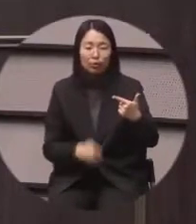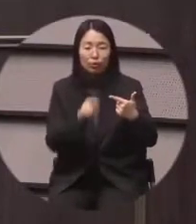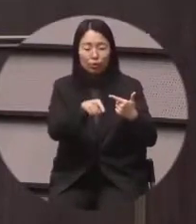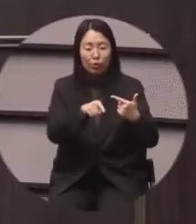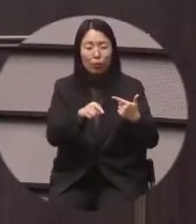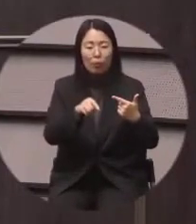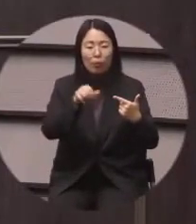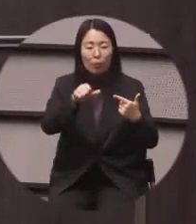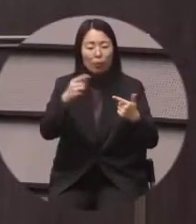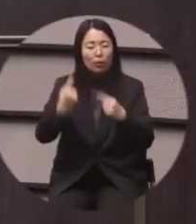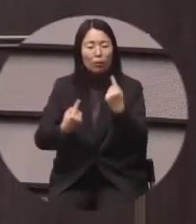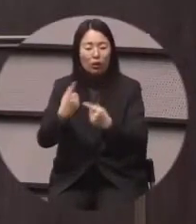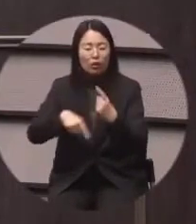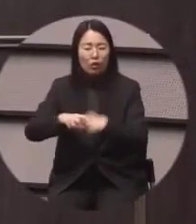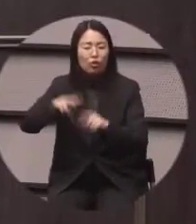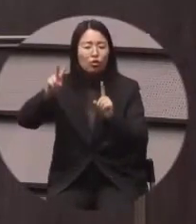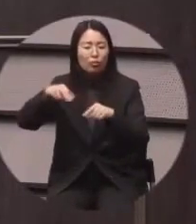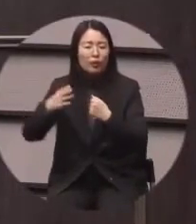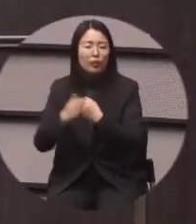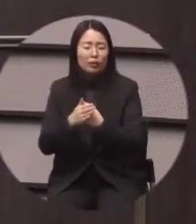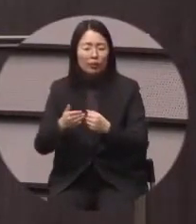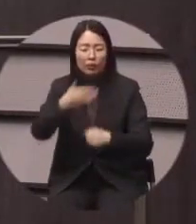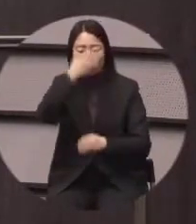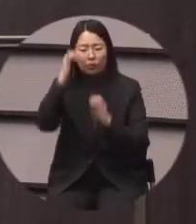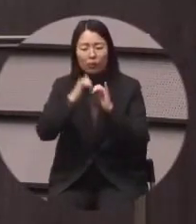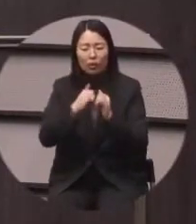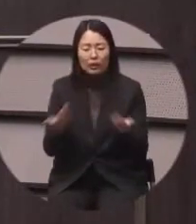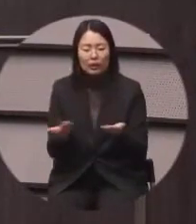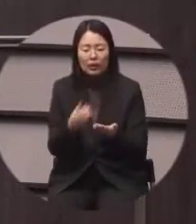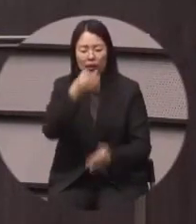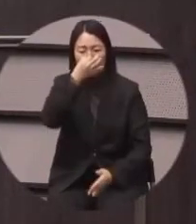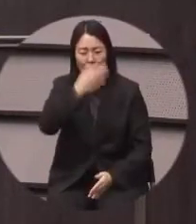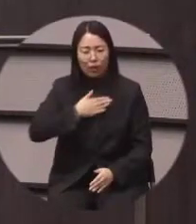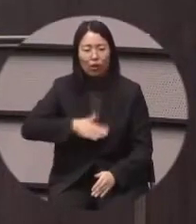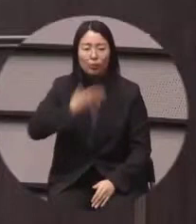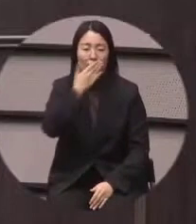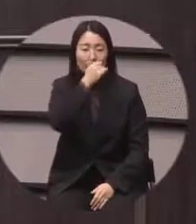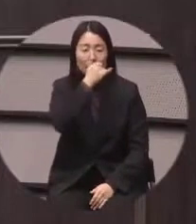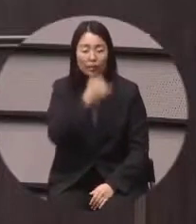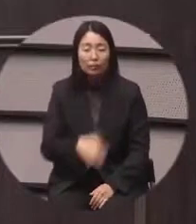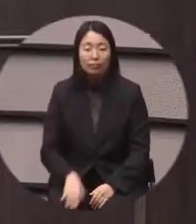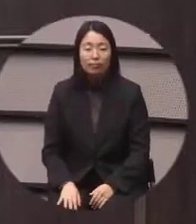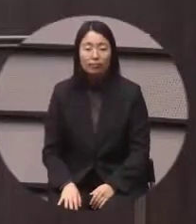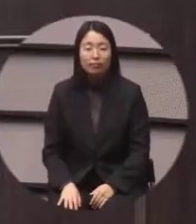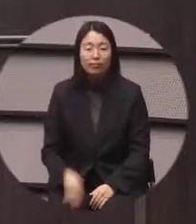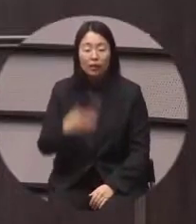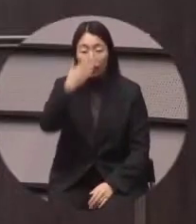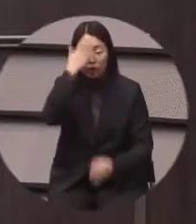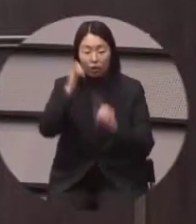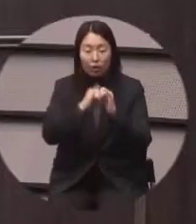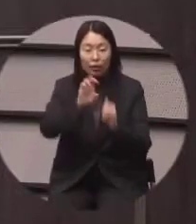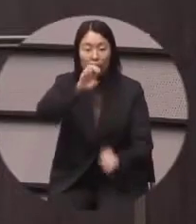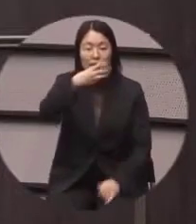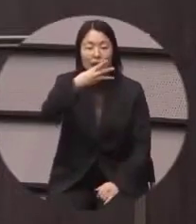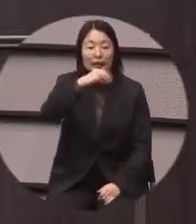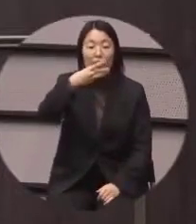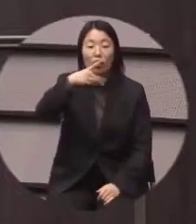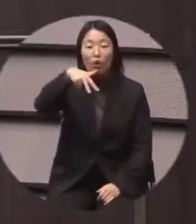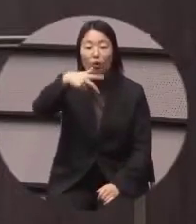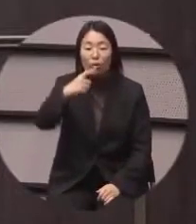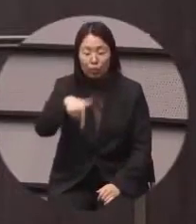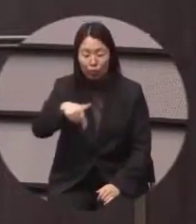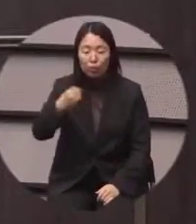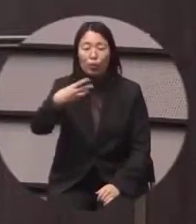계층의 어려움을 수치로 확인할 수 있습니다. 청년 프리터족과 니트족의 사회적 문제가 대두되고